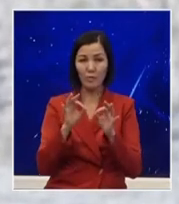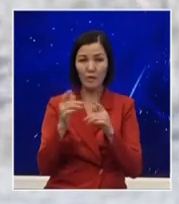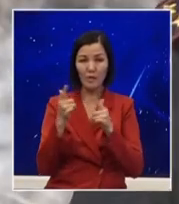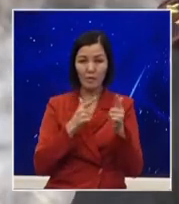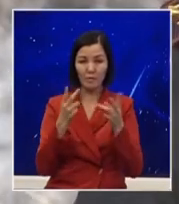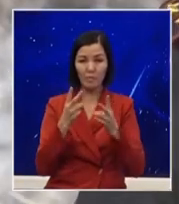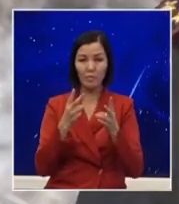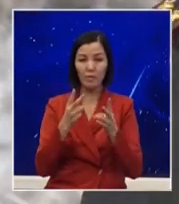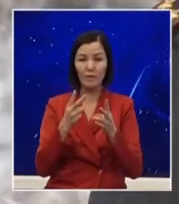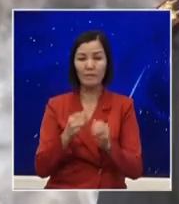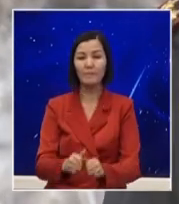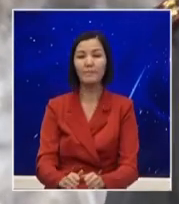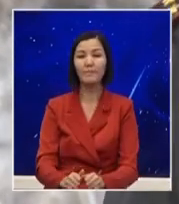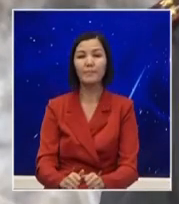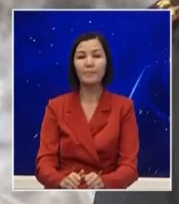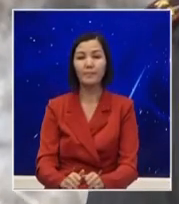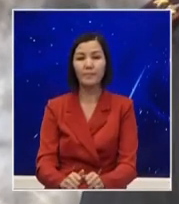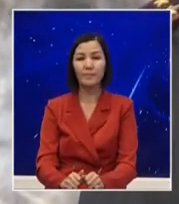сұраймыз. Район постоянно